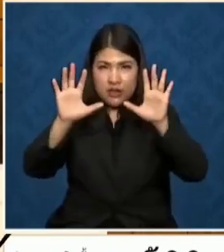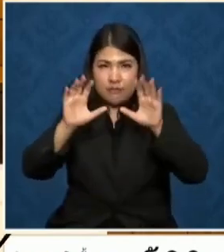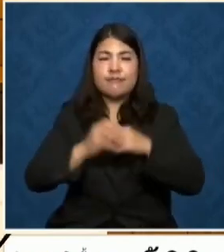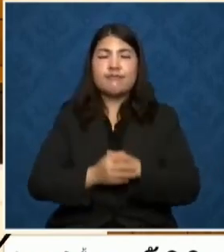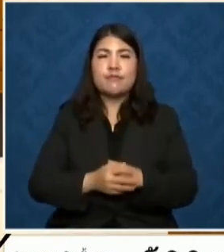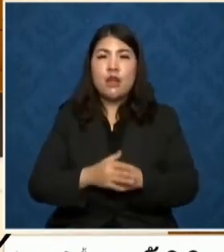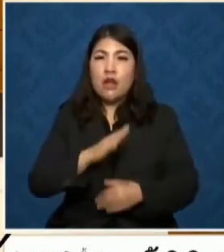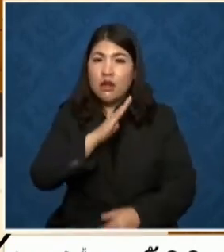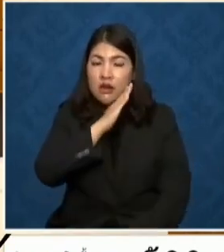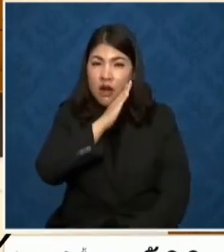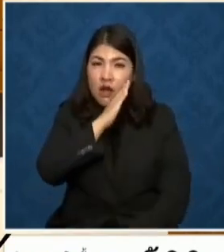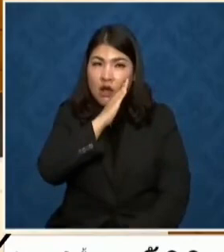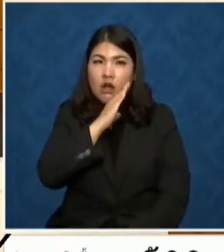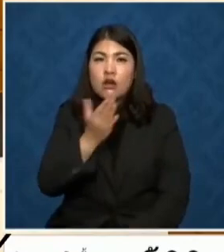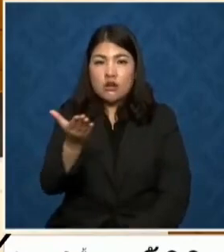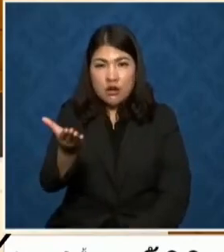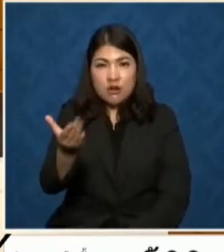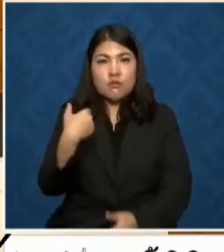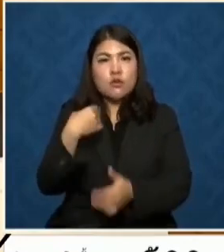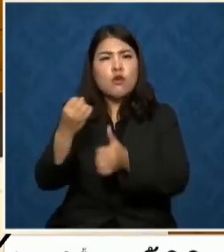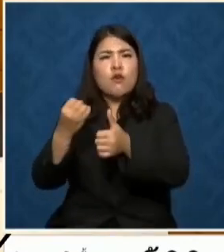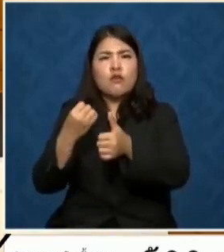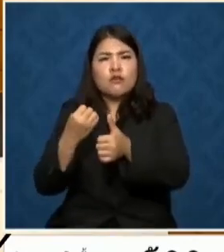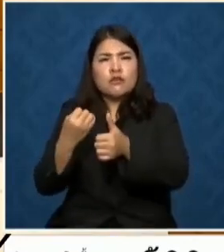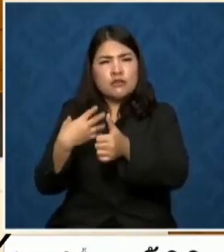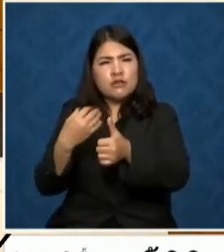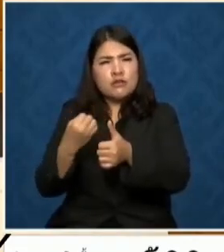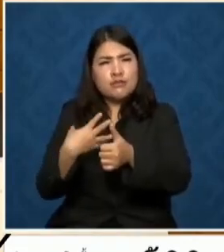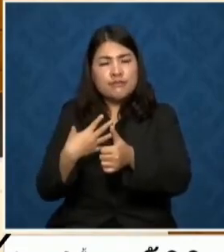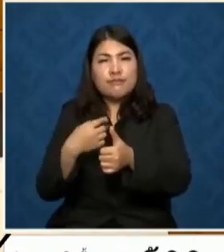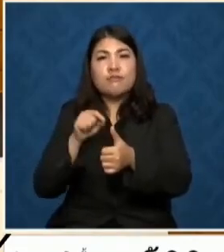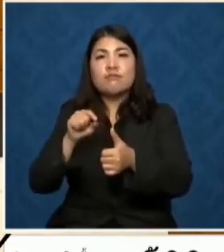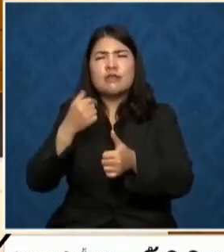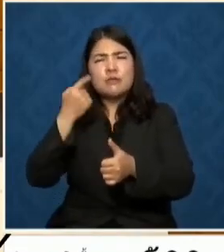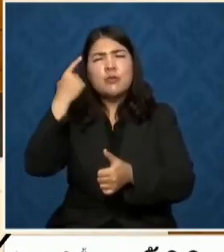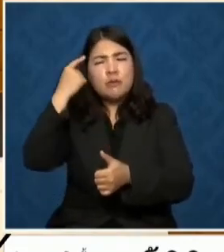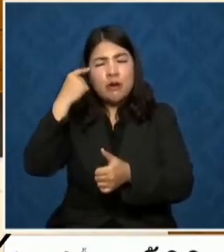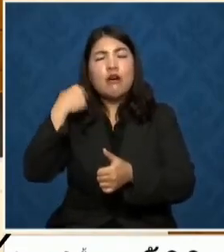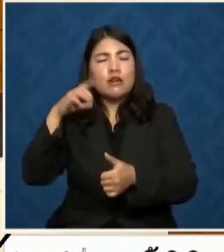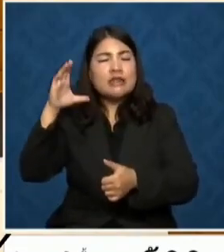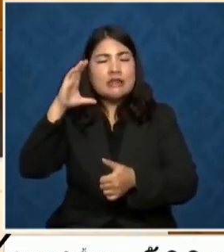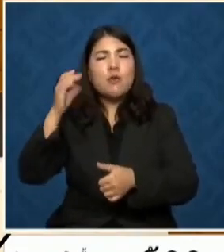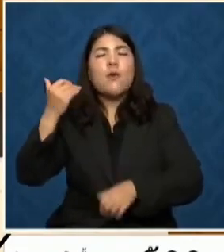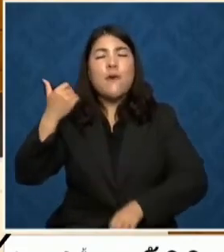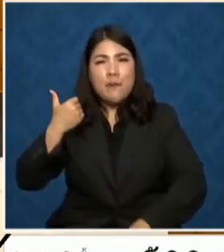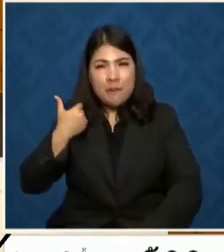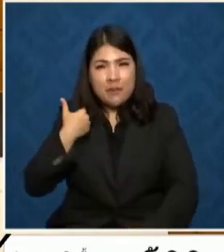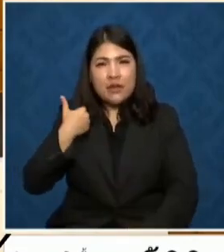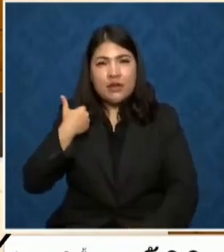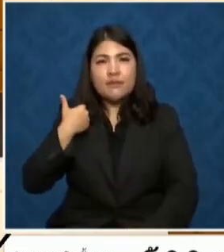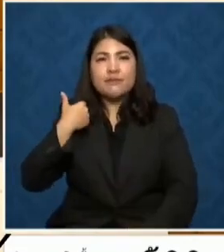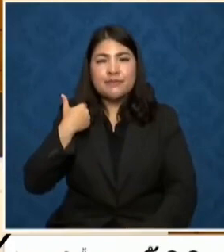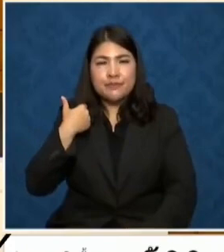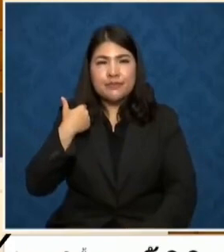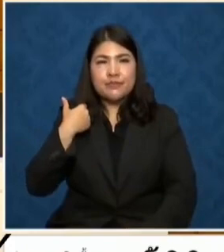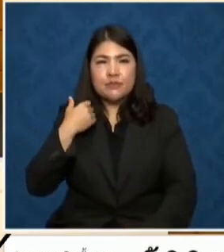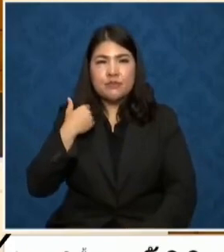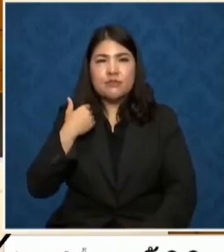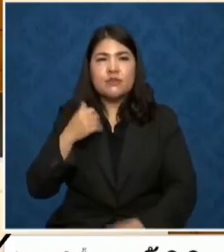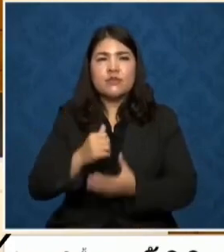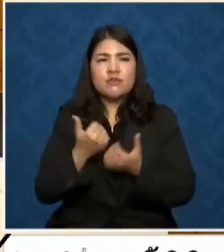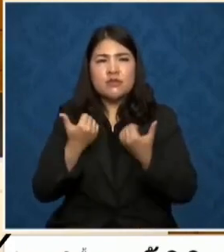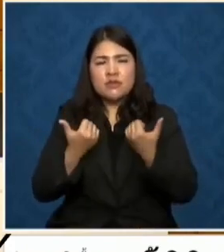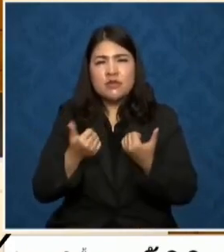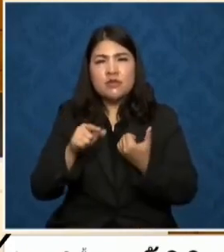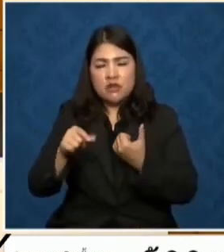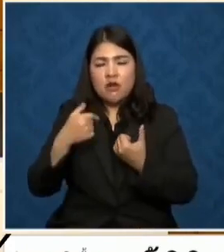าเกิดท่านมีคำข้อเสนอแนะซึ่งผมเชื่อว่าจะมีแน่นอนแล้วก็คงเป็นคำเสนอแนะที่บางอันก็ค